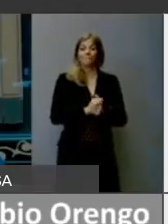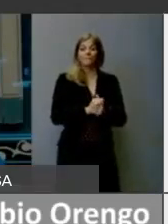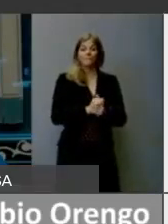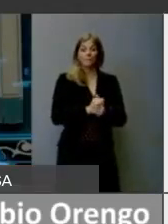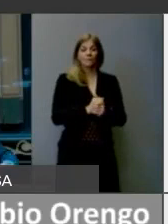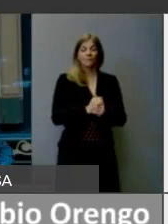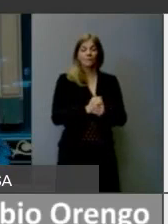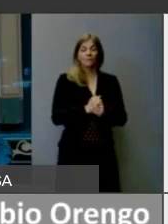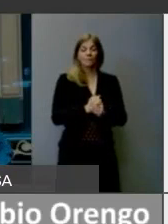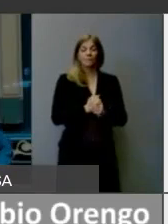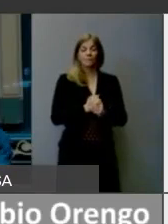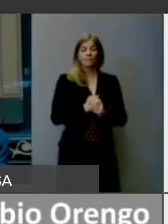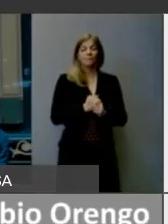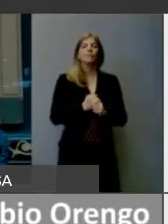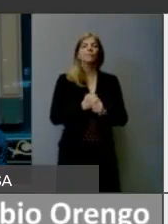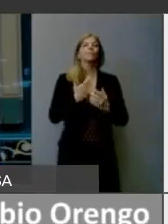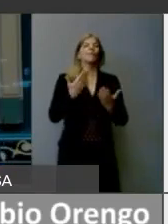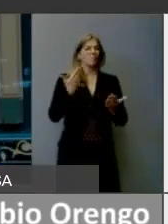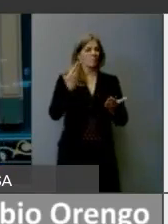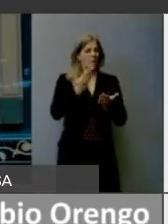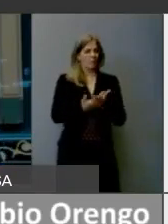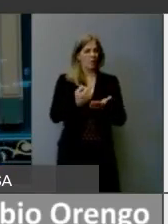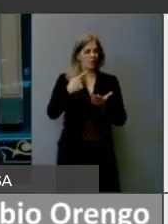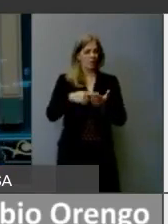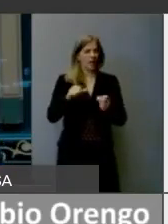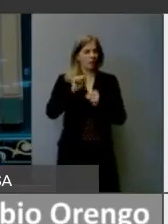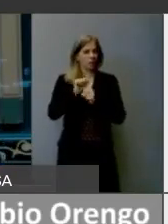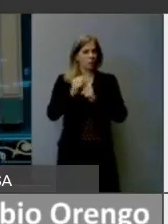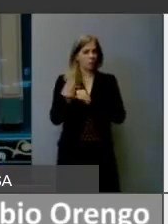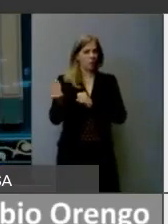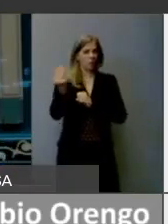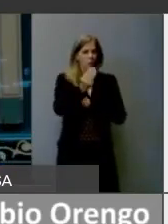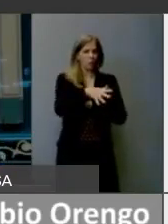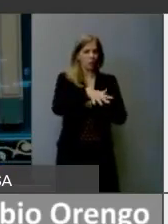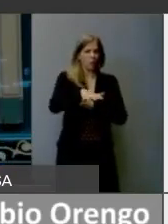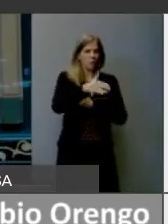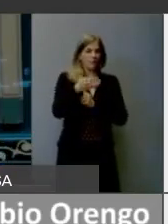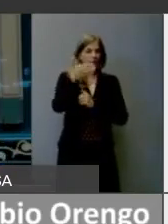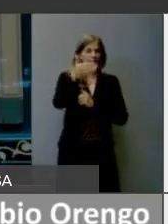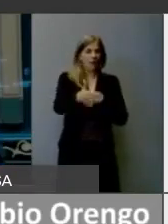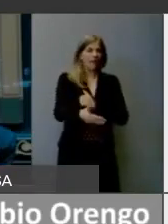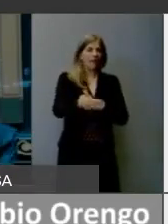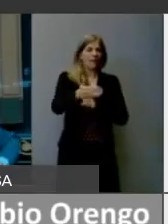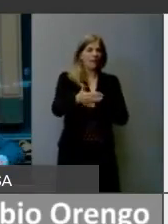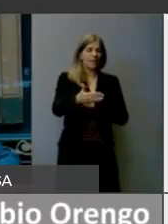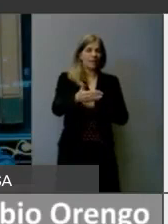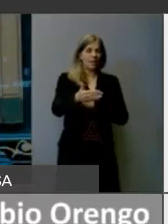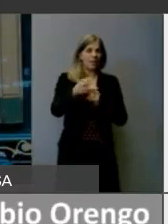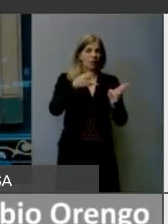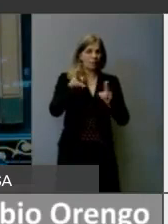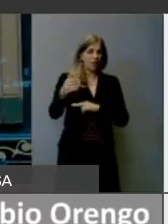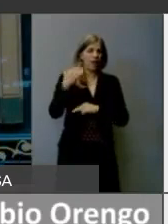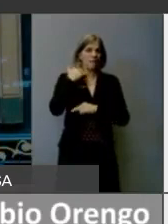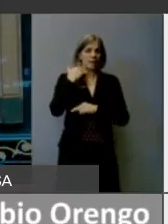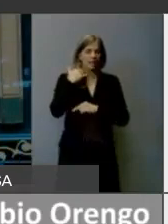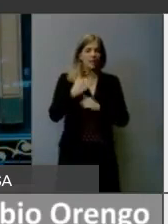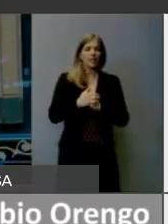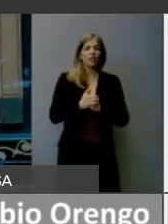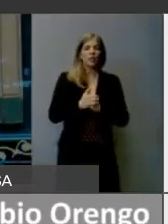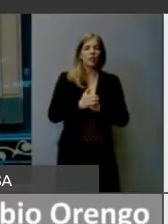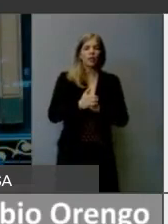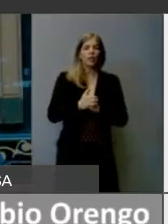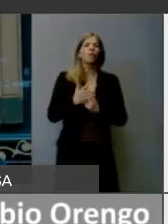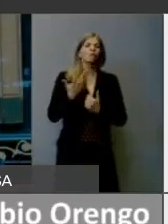della posizione scultura e memoria di Rosanna Benzi negli spazi antistanti l'ingresso principale all'ospedale San Martino è